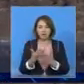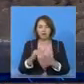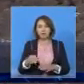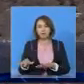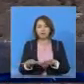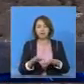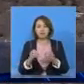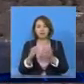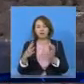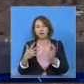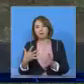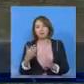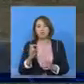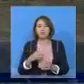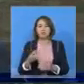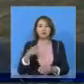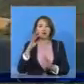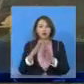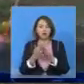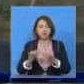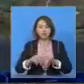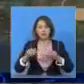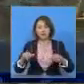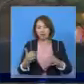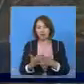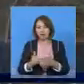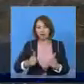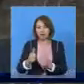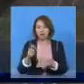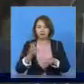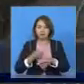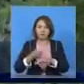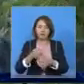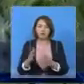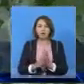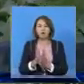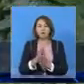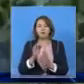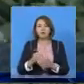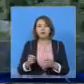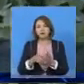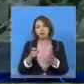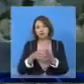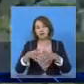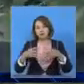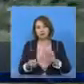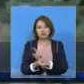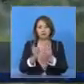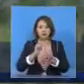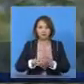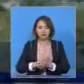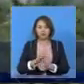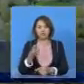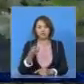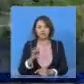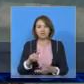шаруа 2015 жылдан бері ауыл шаруашылығын кәсіп еткен. Алдымен картоп, көкөніс екті. Кейін қауын, қарбызға ауысты.